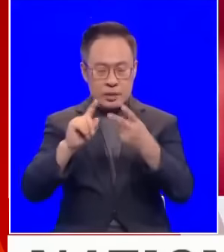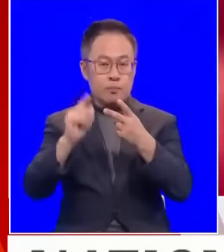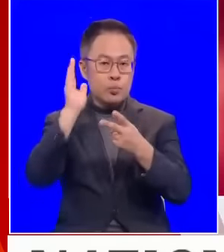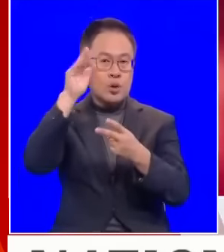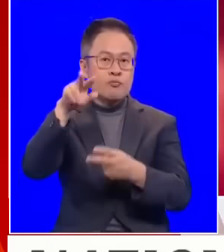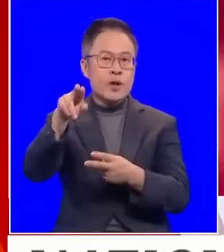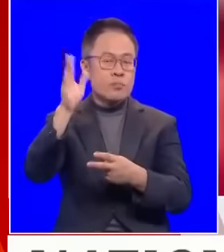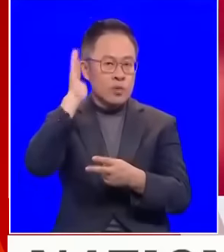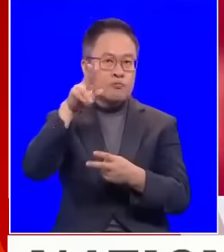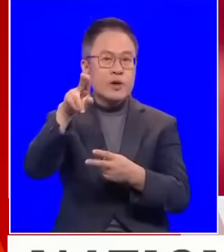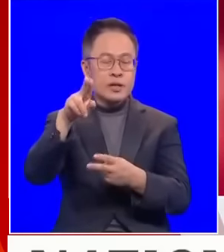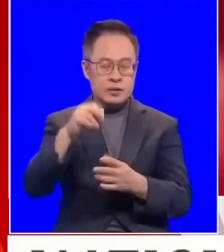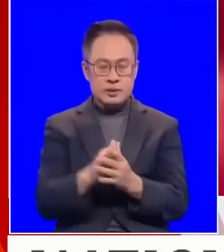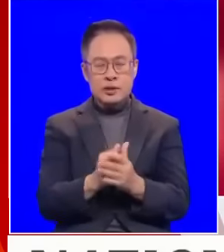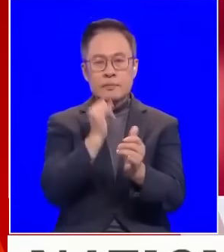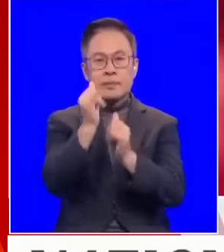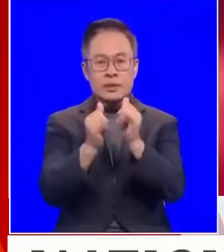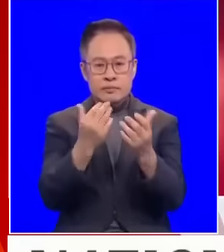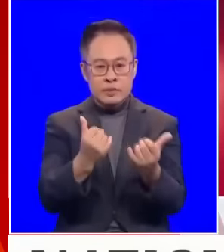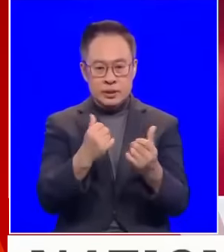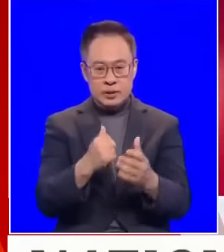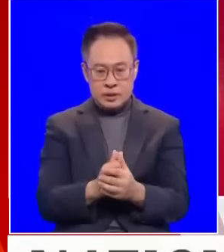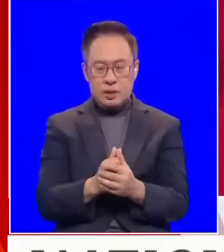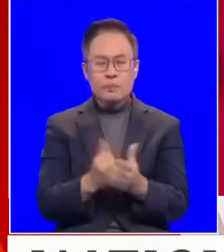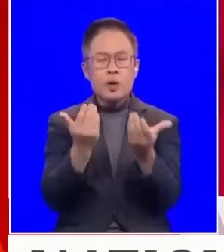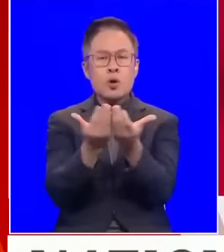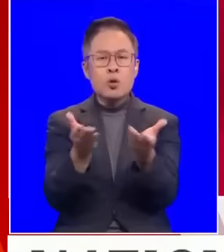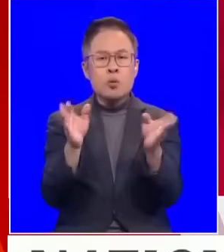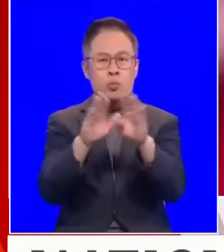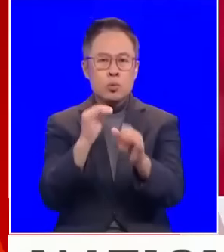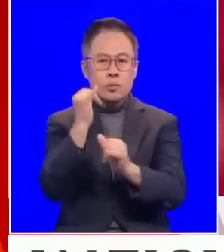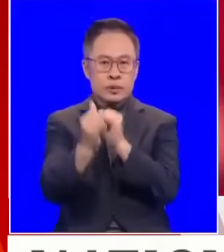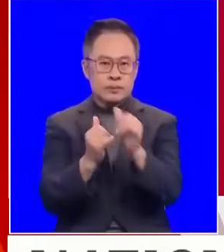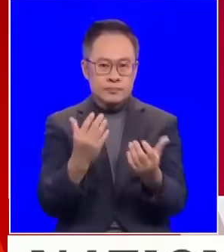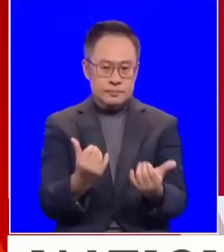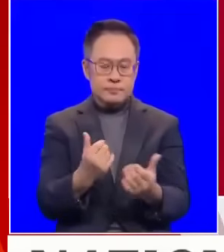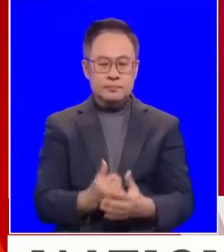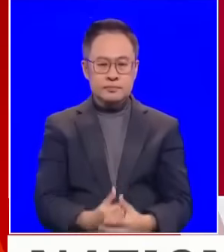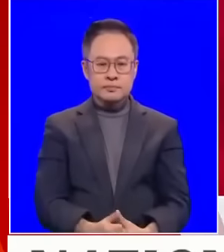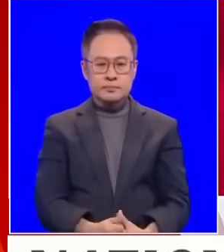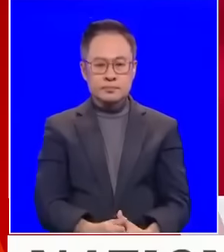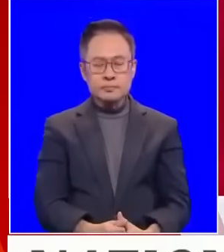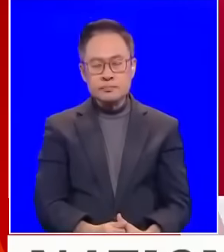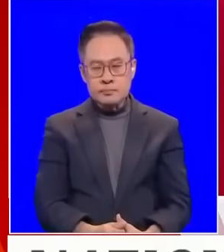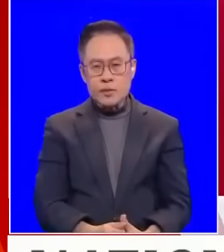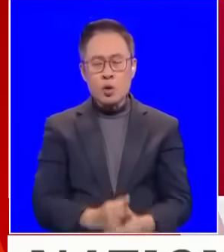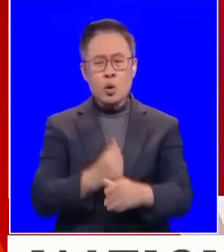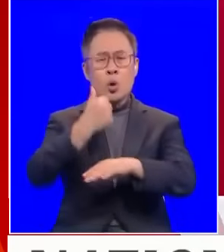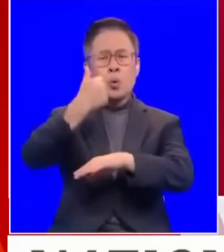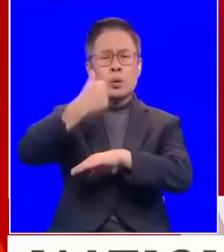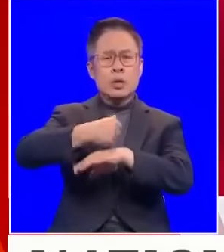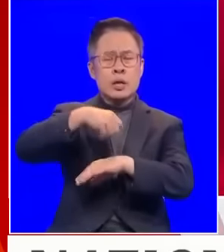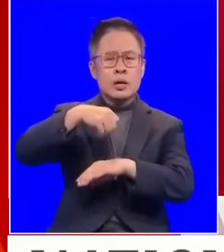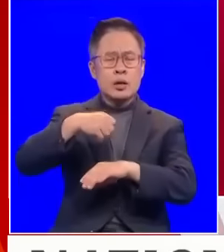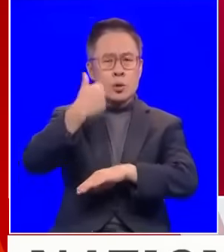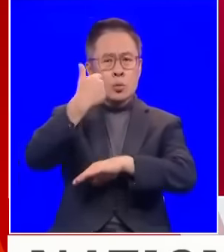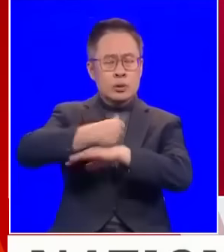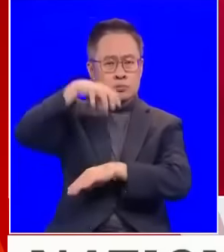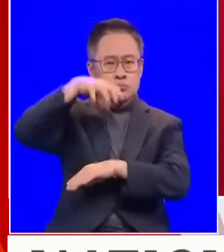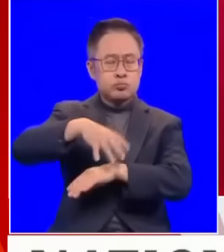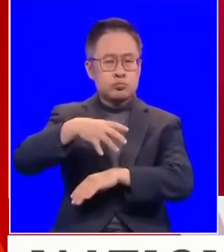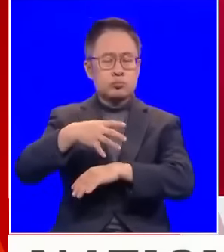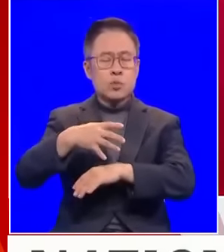มาเยี่ยมในวันนี้ส่วนใหญ่ก็จะเป็นคนในครอบครัวนะครับผู้อำนวยการกองทัณฑวิทยารักษาราชการ